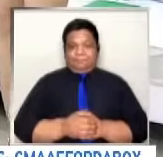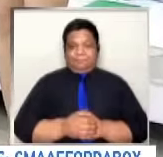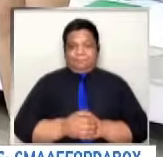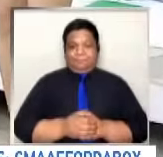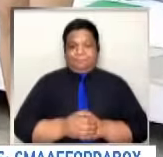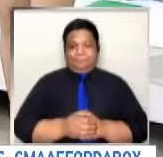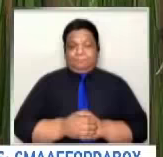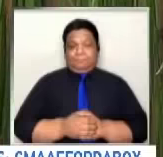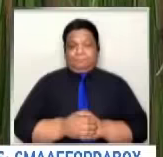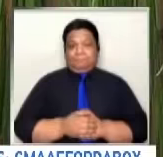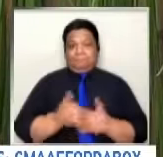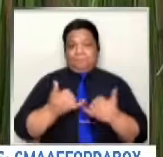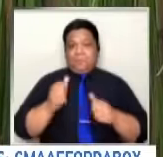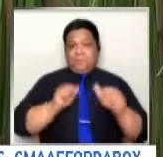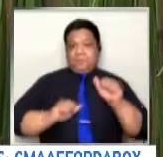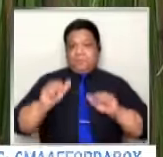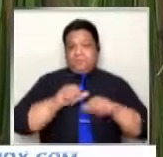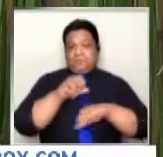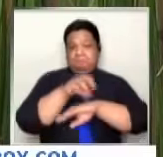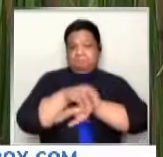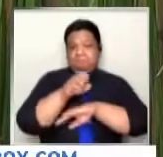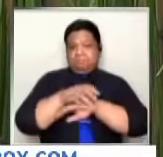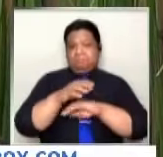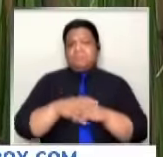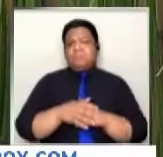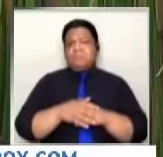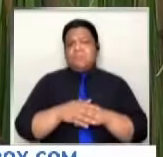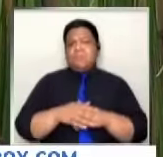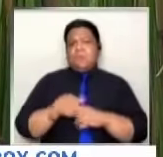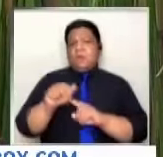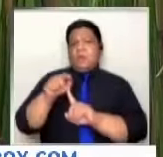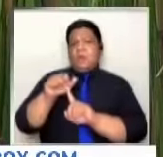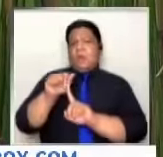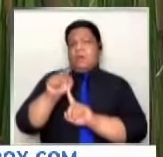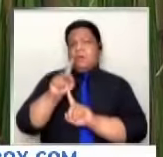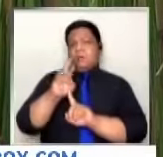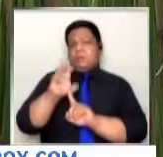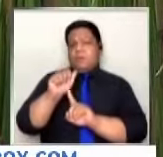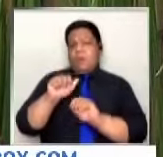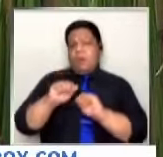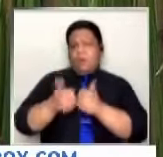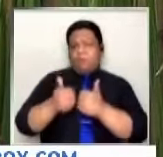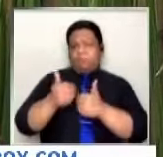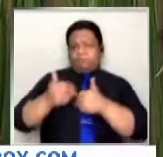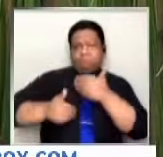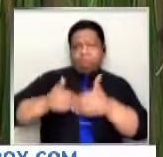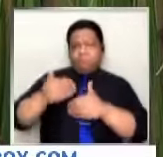So, Ms. Chica, na tayo, paano nga ba nakamove on si Andrea Torres sa kanyang nakaraang relasyon?